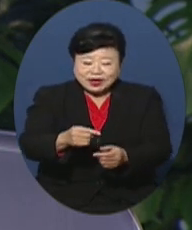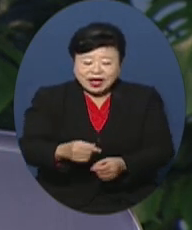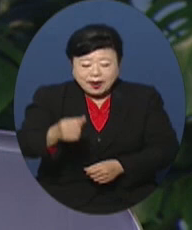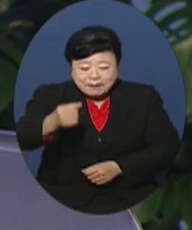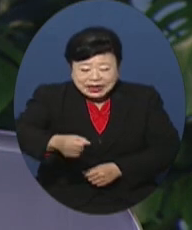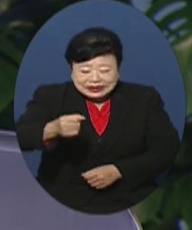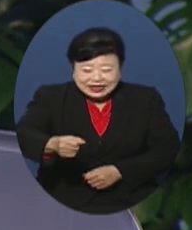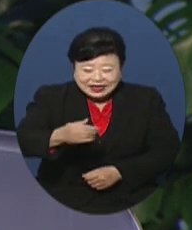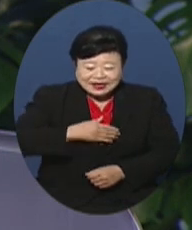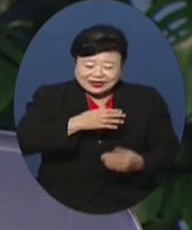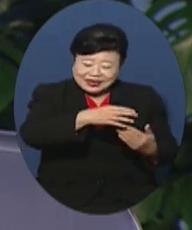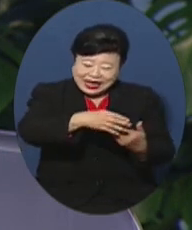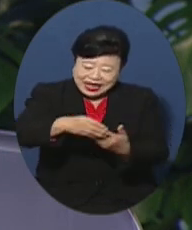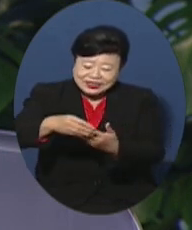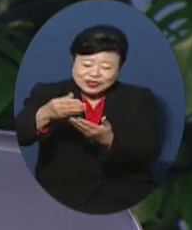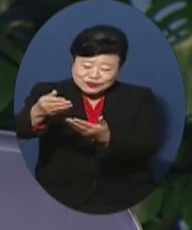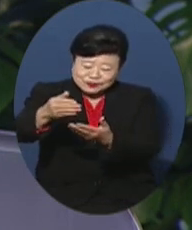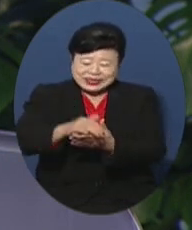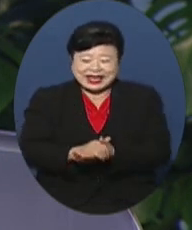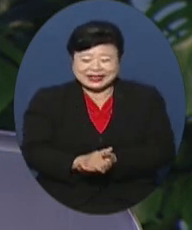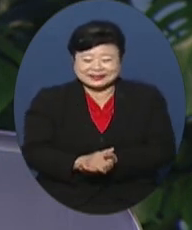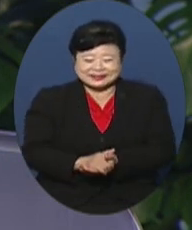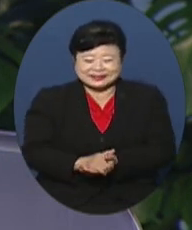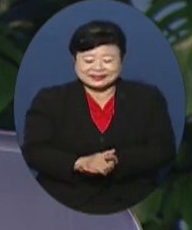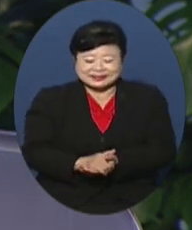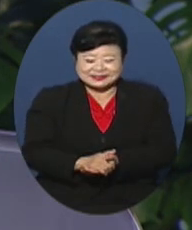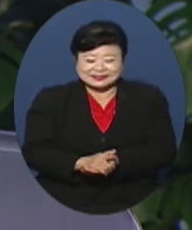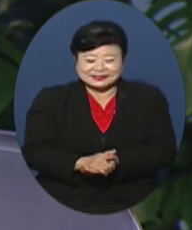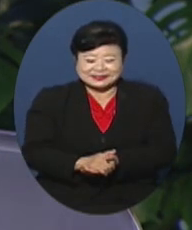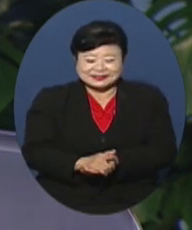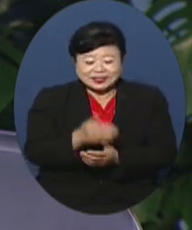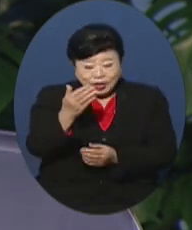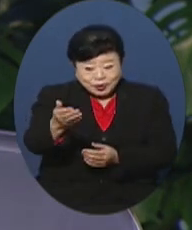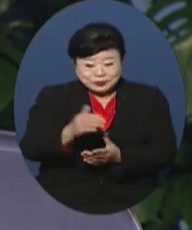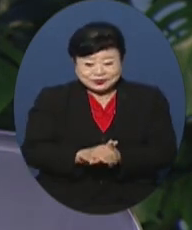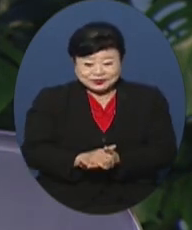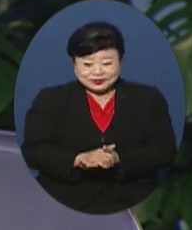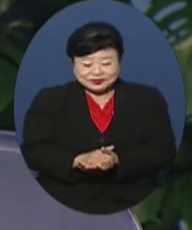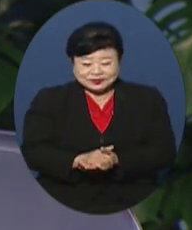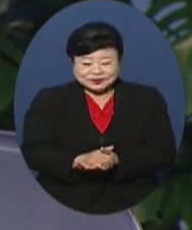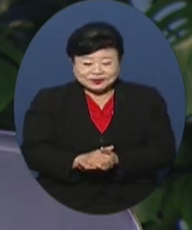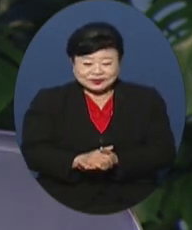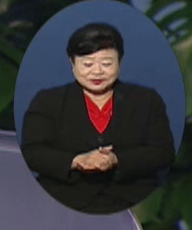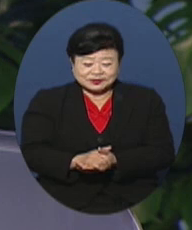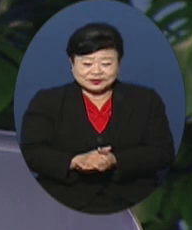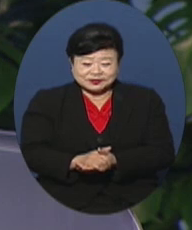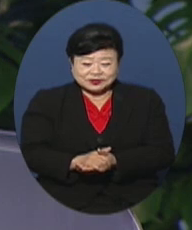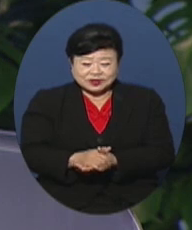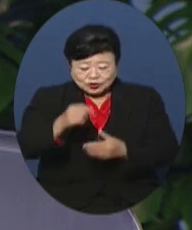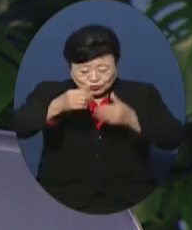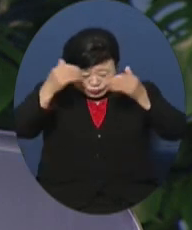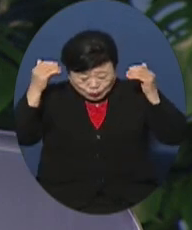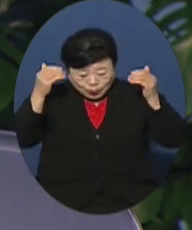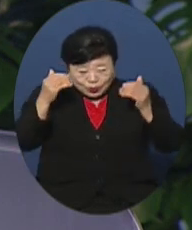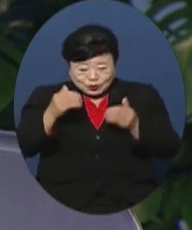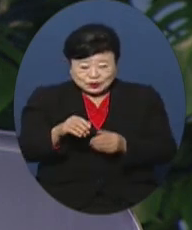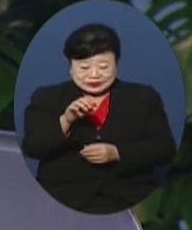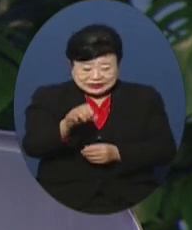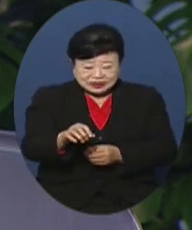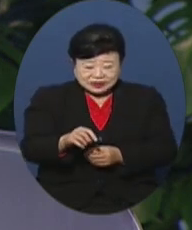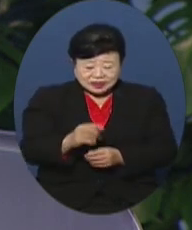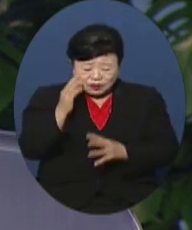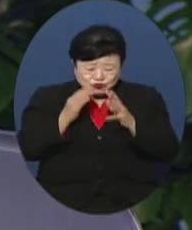지팡이와 말띠가 나를 아니하니이다. 여러분, 중동지역에는 풀이